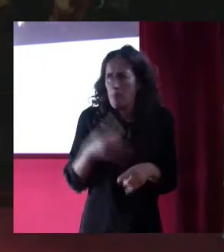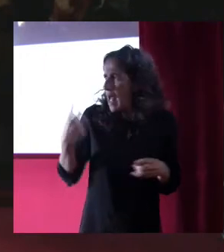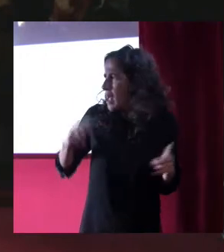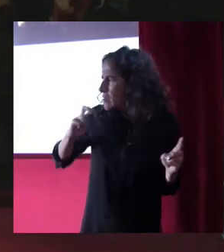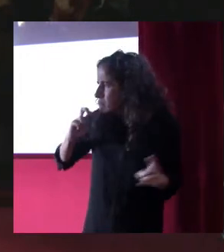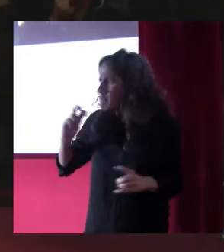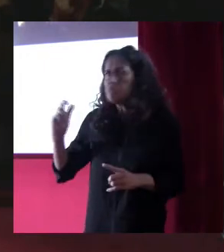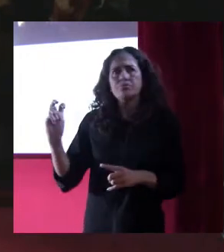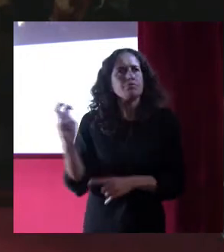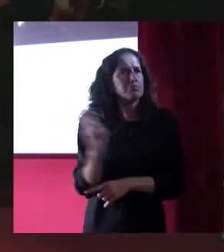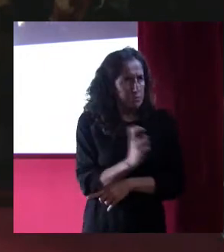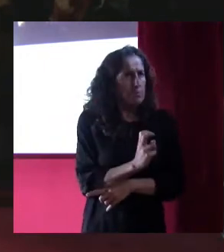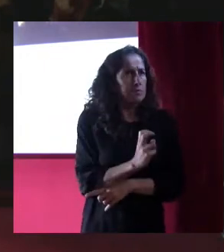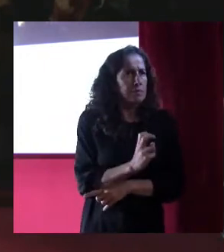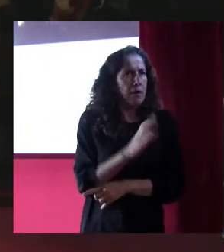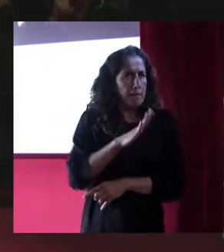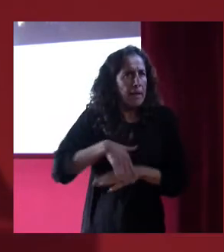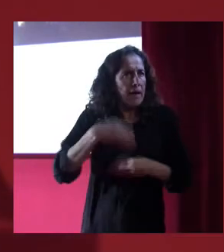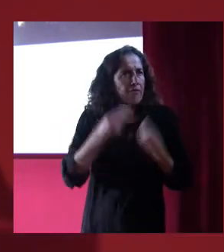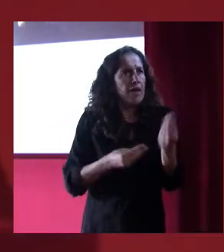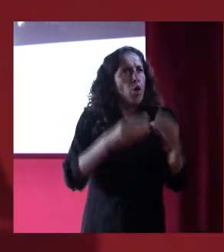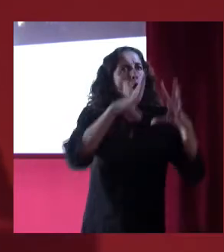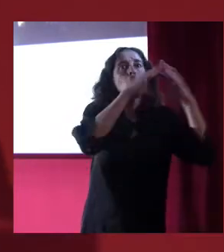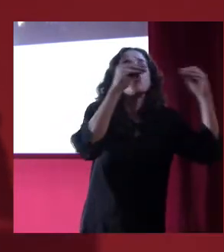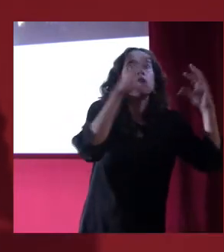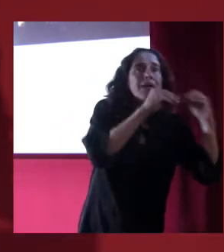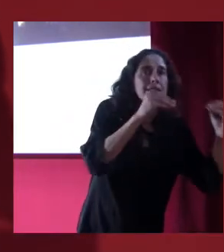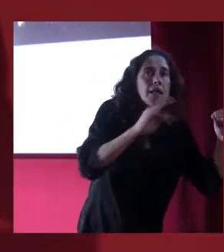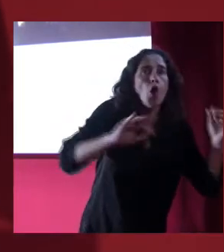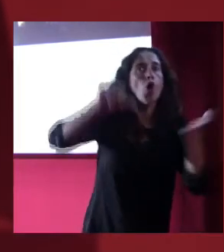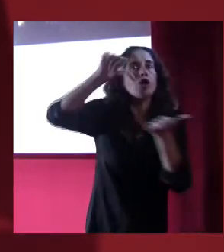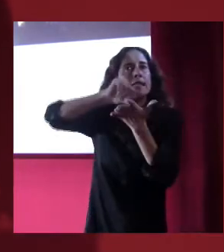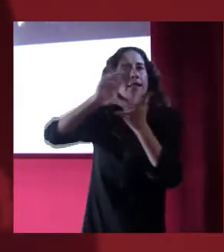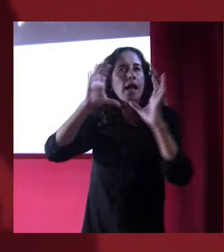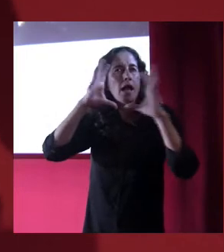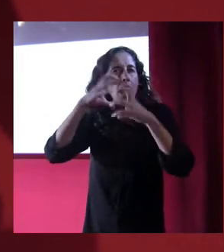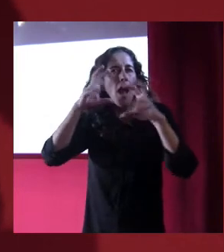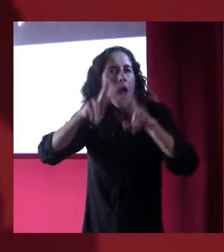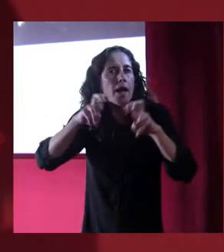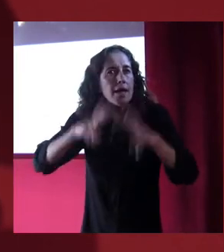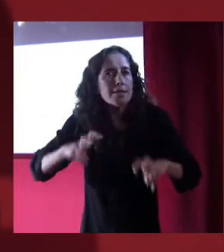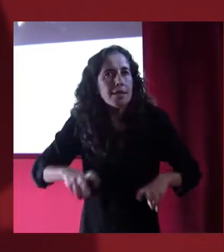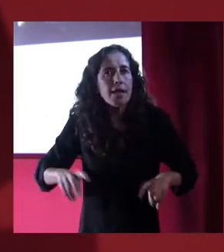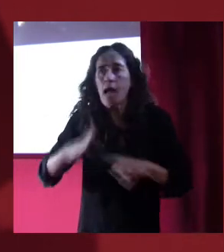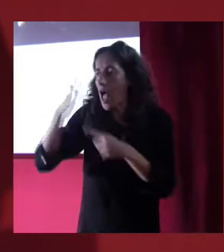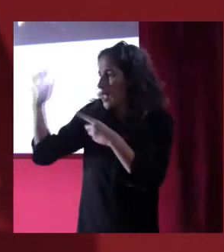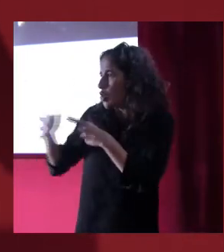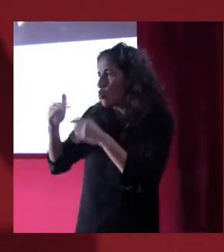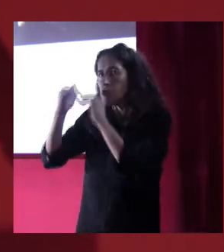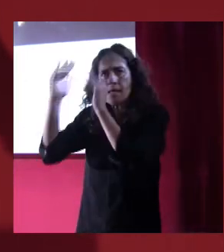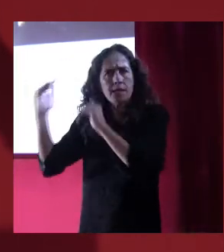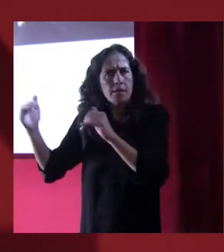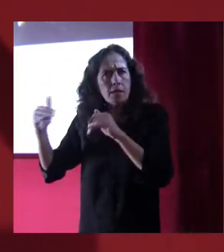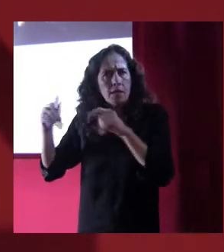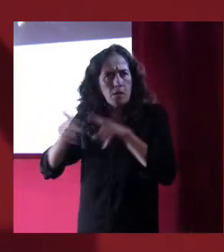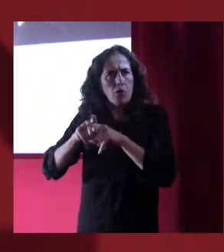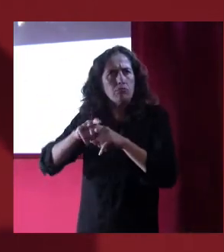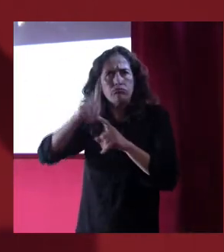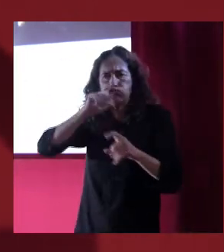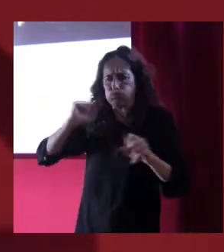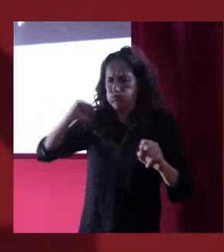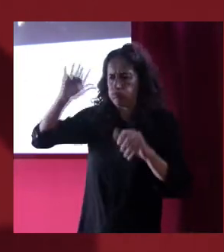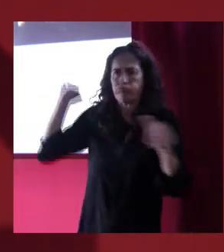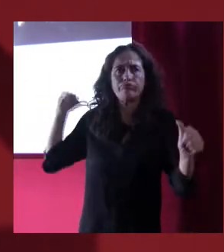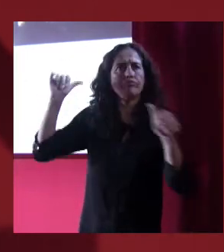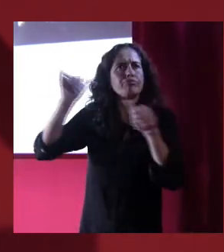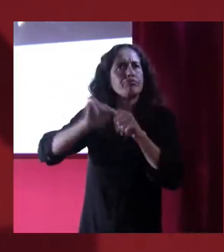per fer-ho possible. Les universitats i els centres de recerca, la indústria i les entitats ben arrelades, la cultura